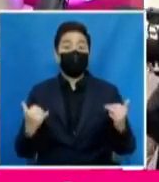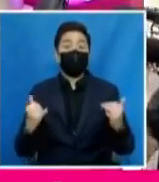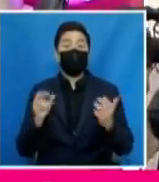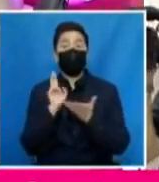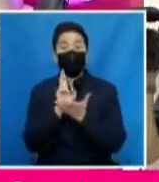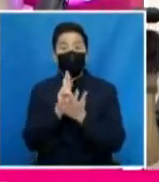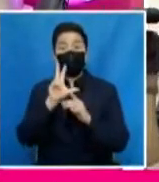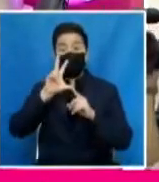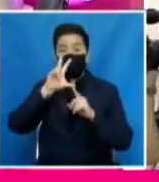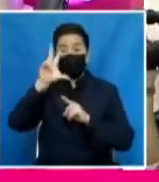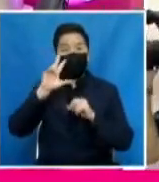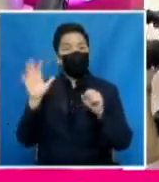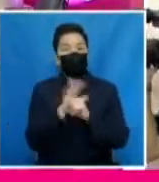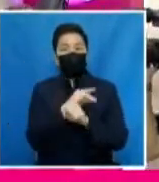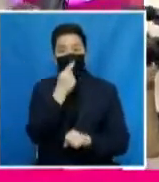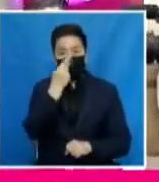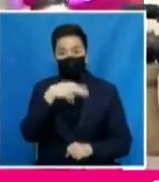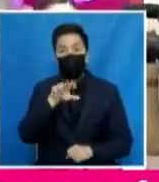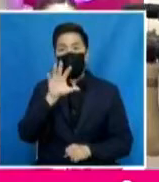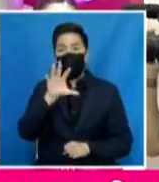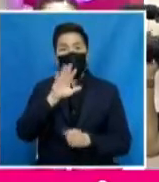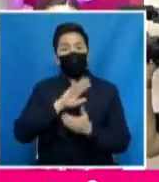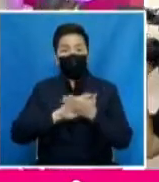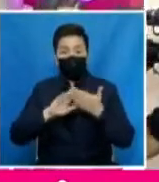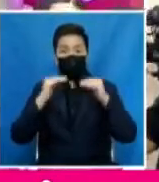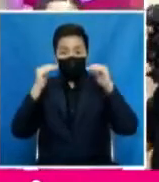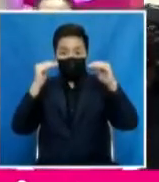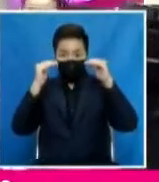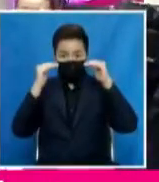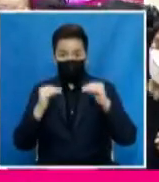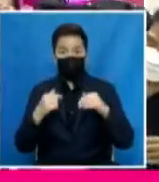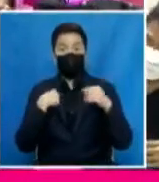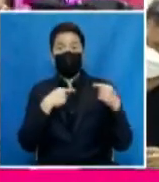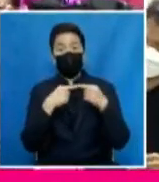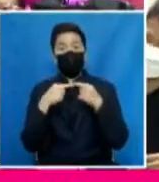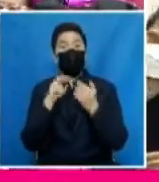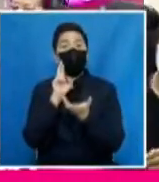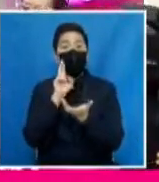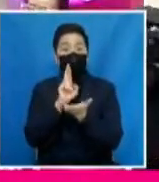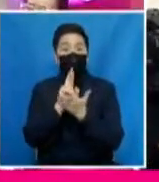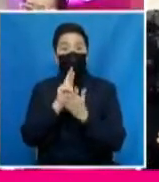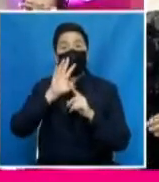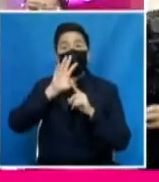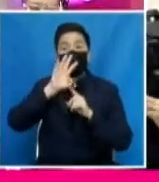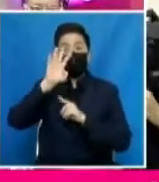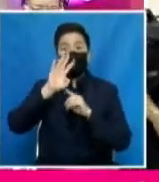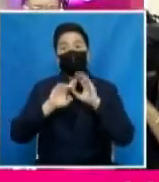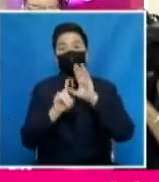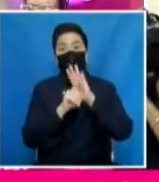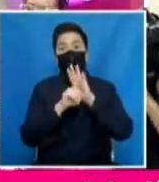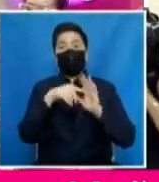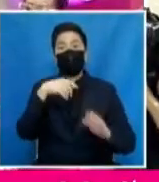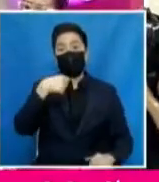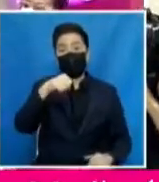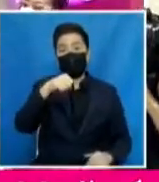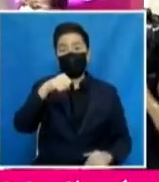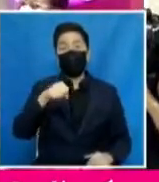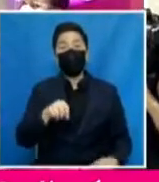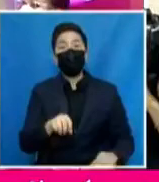วัลอันดับที่3ครบทั้ง5ครั้งแล้วต่อไปจะทำการออกรางวัลอันดับที่4ออก10ครั้งจำน